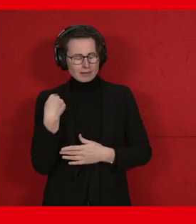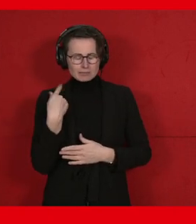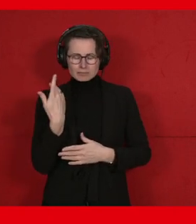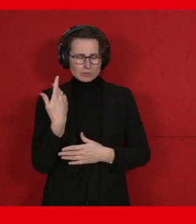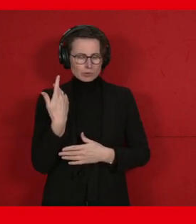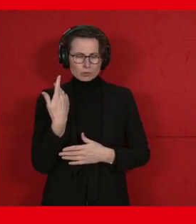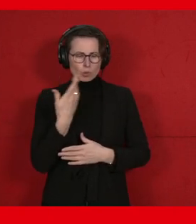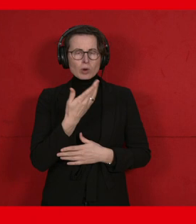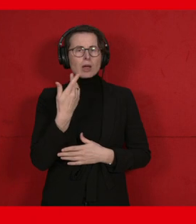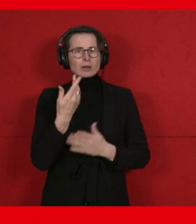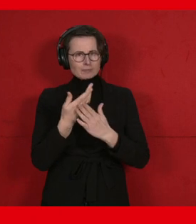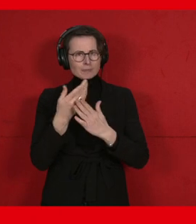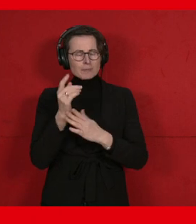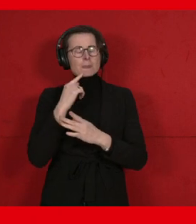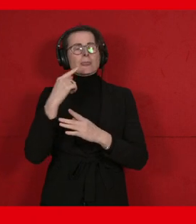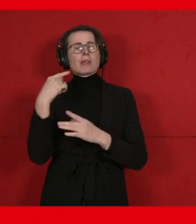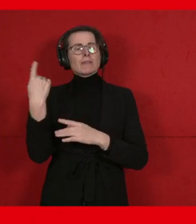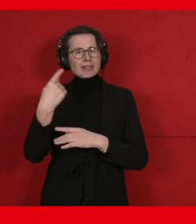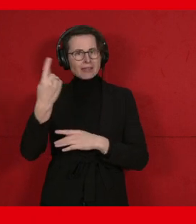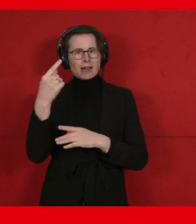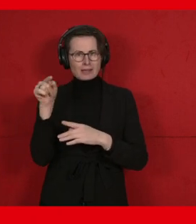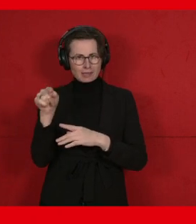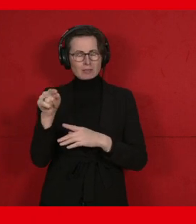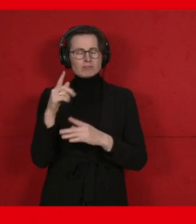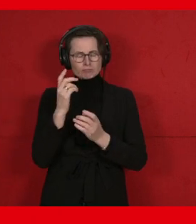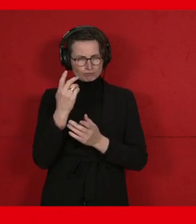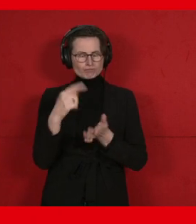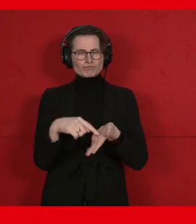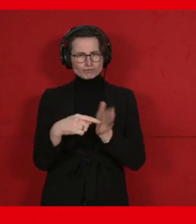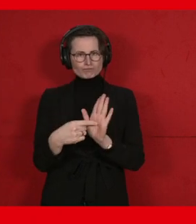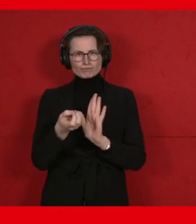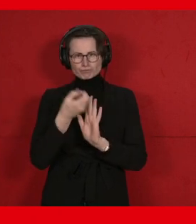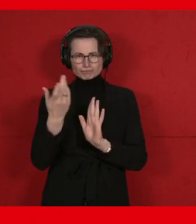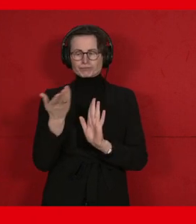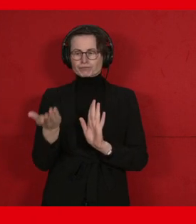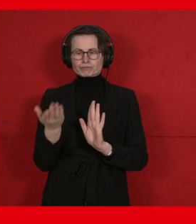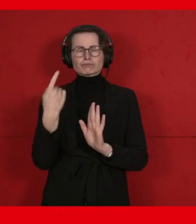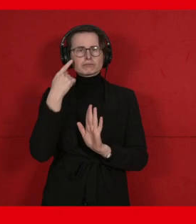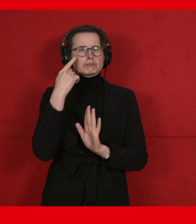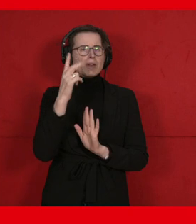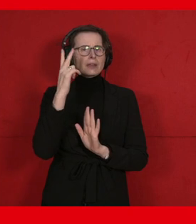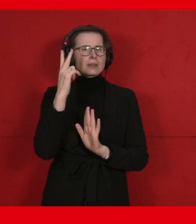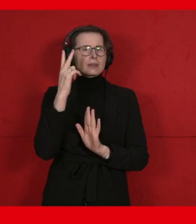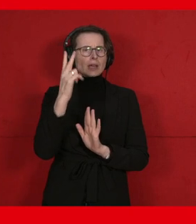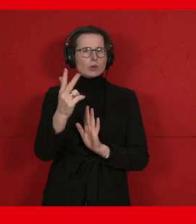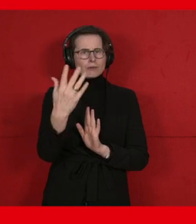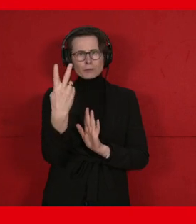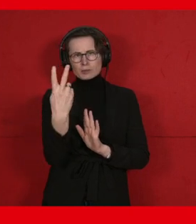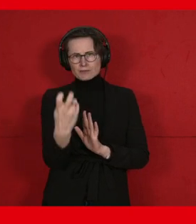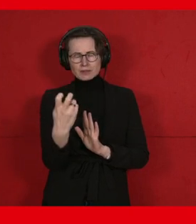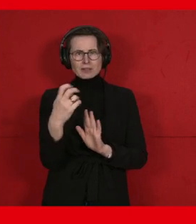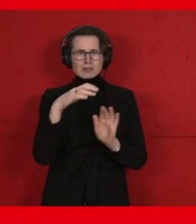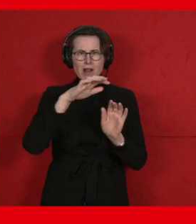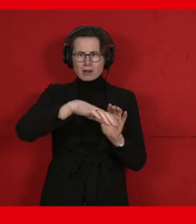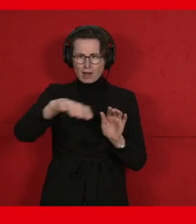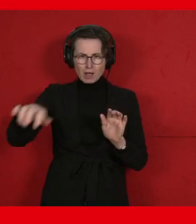es mal an den beklagten Windenergieanlagen deutlich. Dann ist es doch ein Problem, dass wir, ich glaube, wir haben 325 Windanlagen, die im Moment